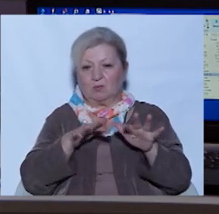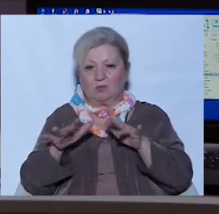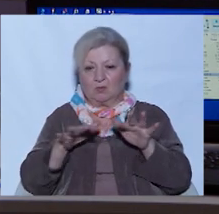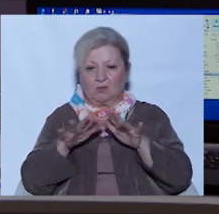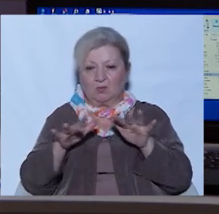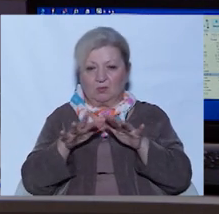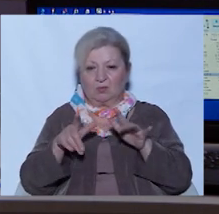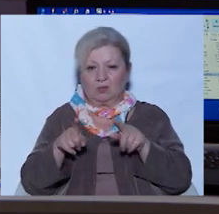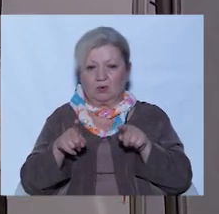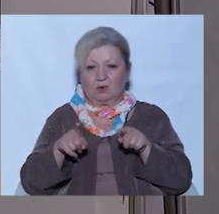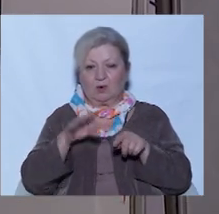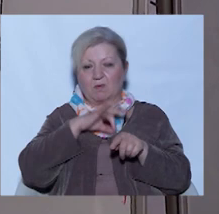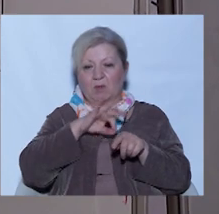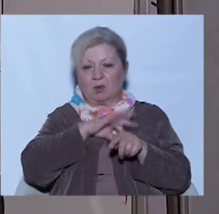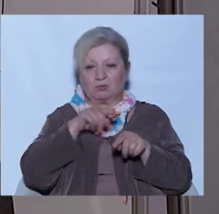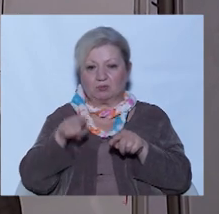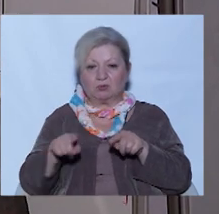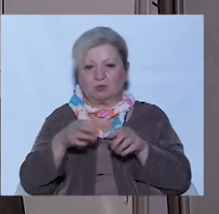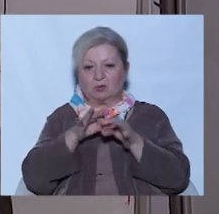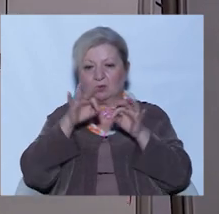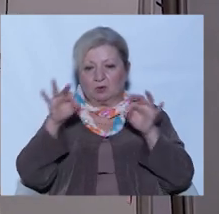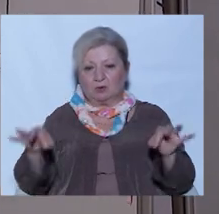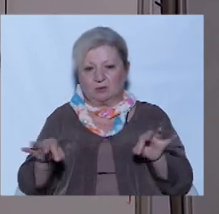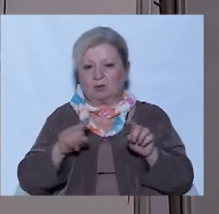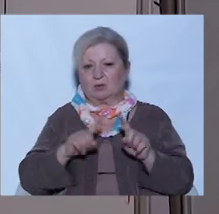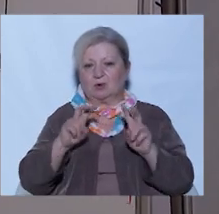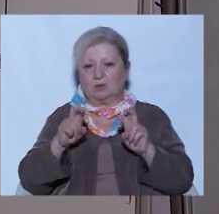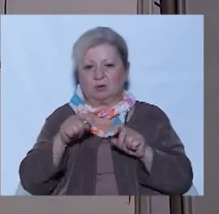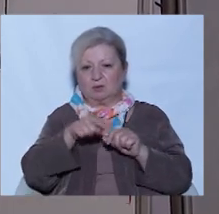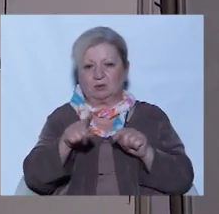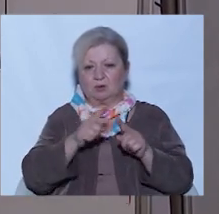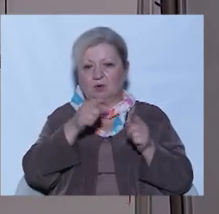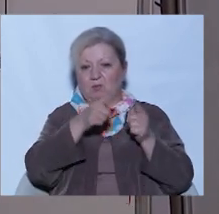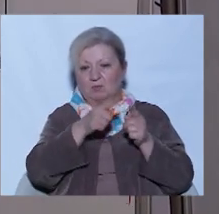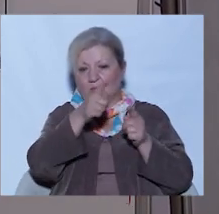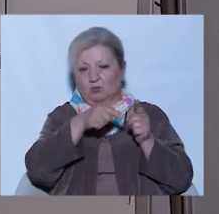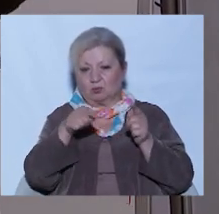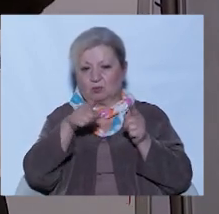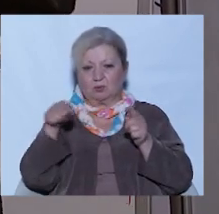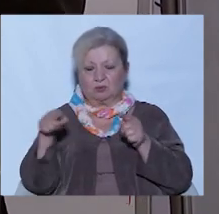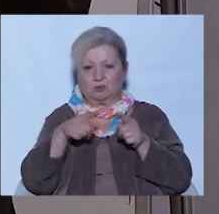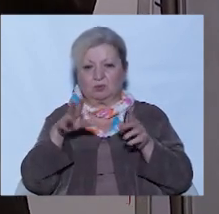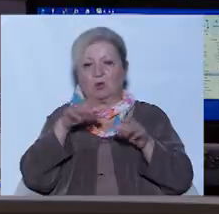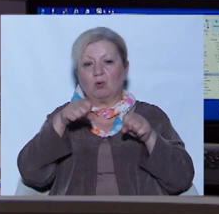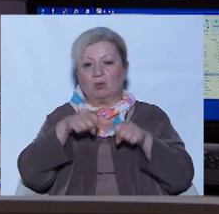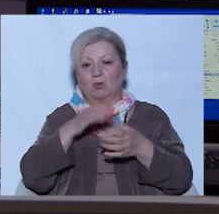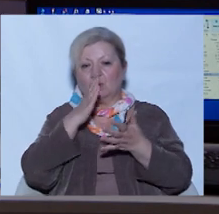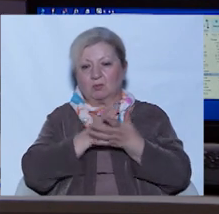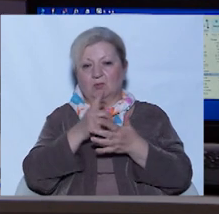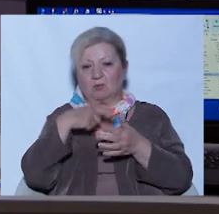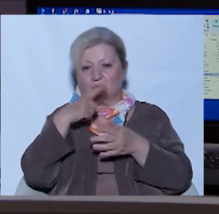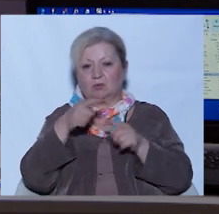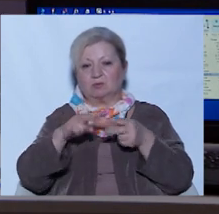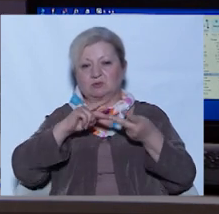მოქმედი, ანუ ეფექტური მნიშვნელობა გაგვეზომა. რას ნიშნავს ეს, რომ აი ამ მართკუთხედების გატოლების შემდეგ გვაქვს უფლება ვთქვათ,